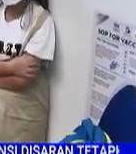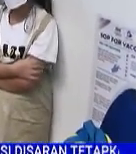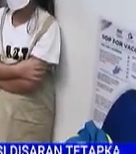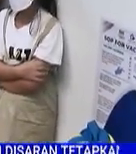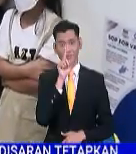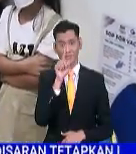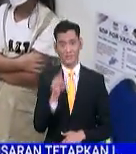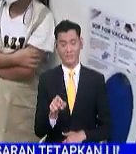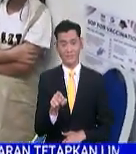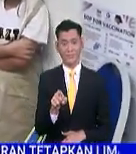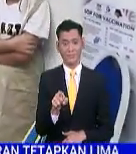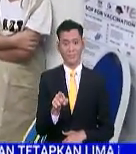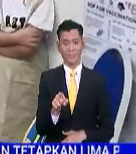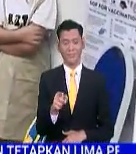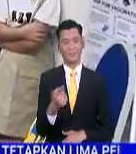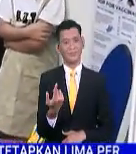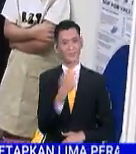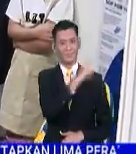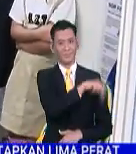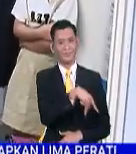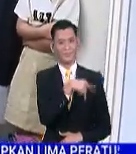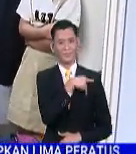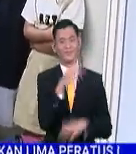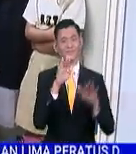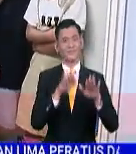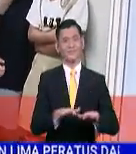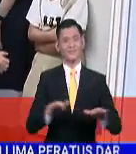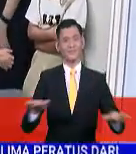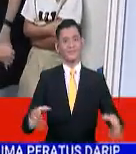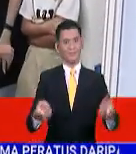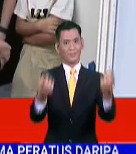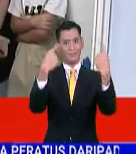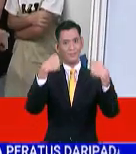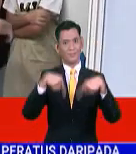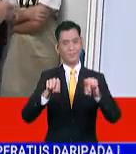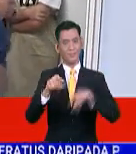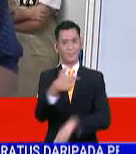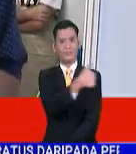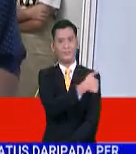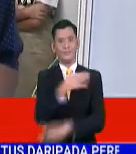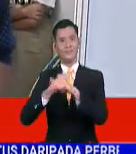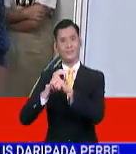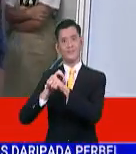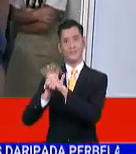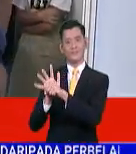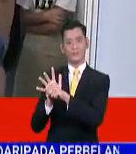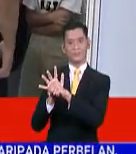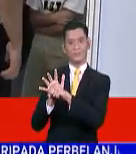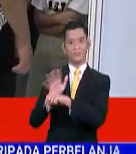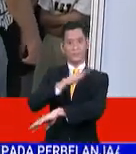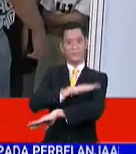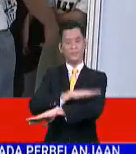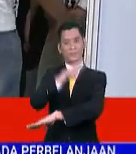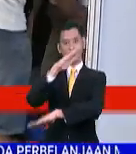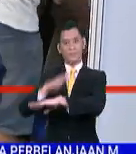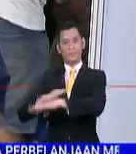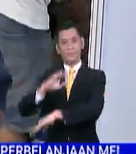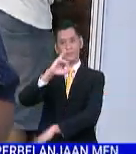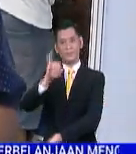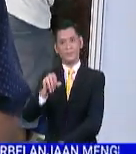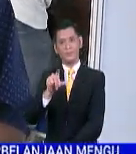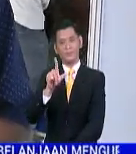Merupakan antara kerena kanak-kanak yang datang menerima vaksin di PPV Aziata Arena pada hari